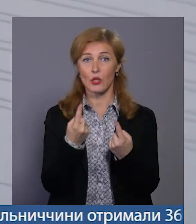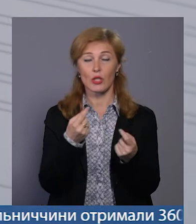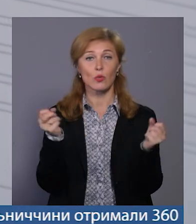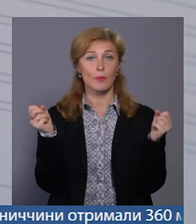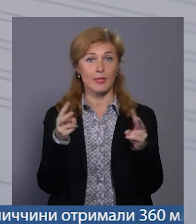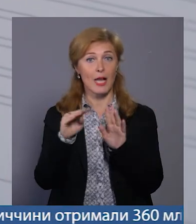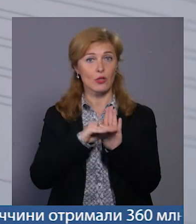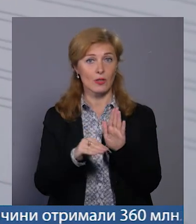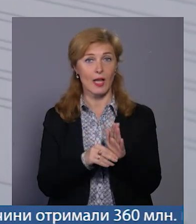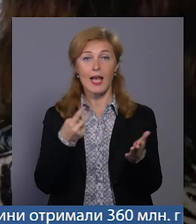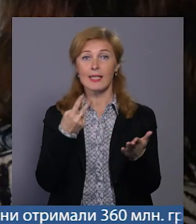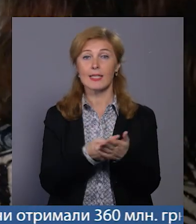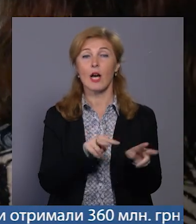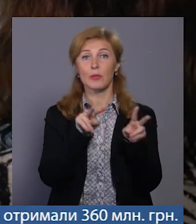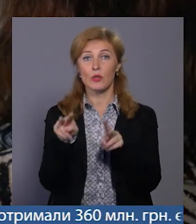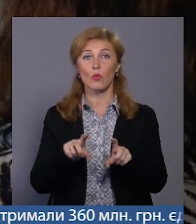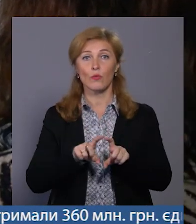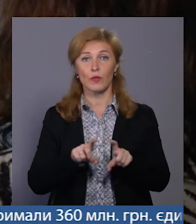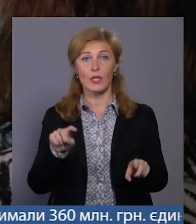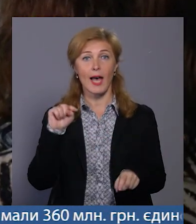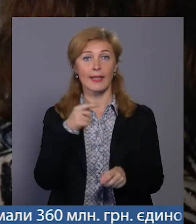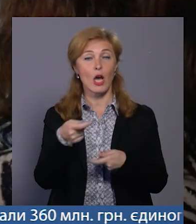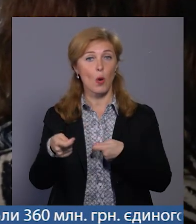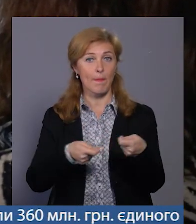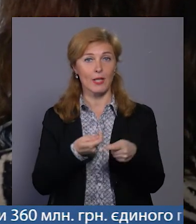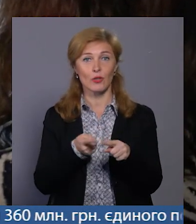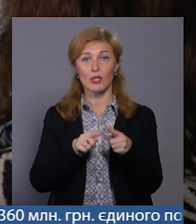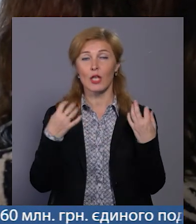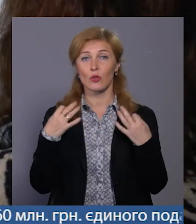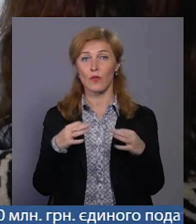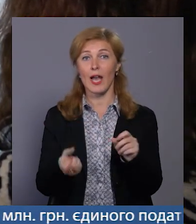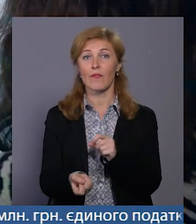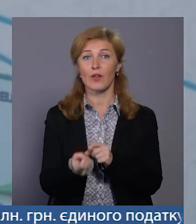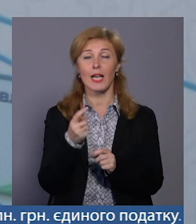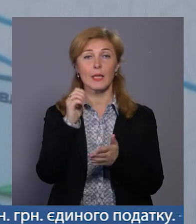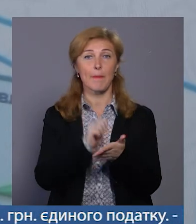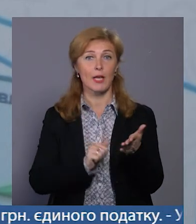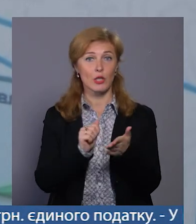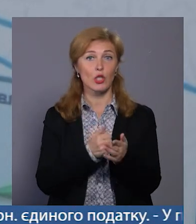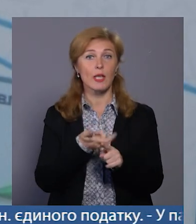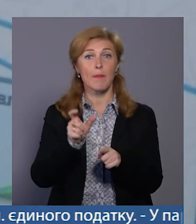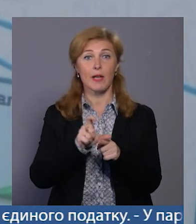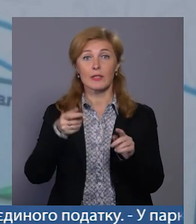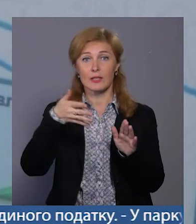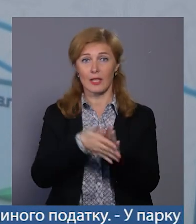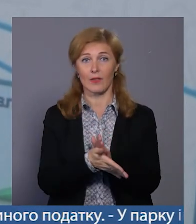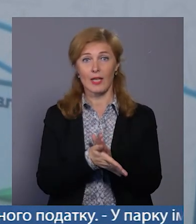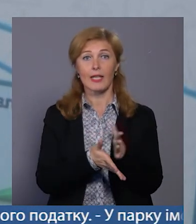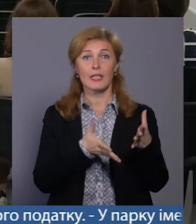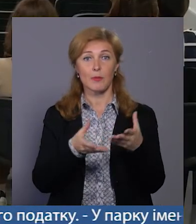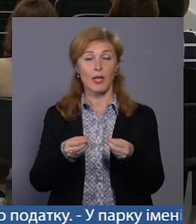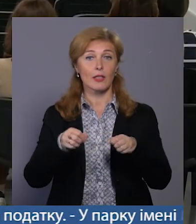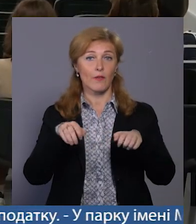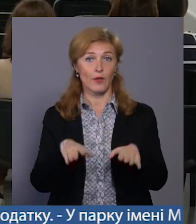систему. За даними слідкують у відділі енергоменеджменту. Це дозволяє виявляти причини перевищення витрат і сприяти вирішенню